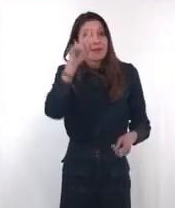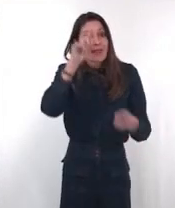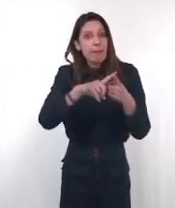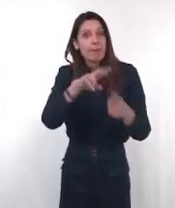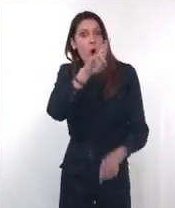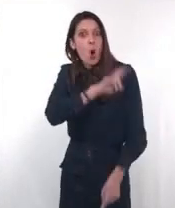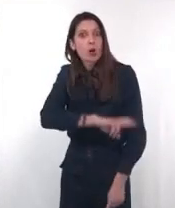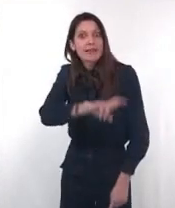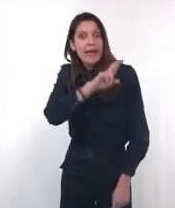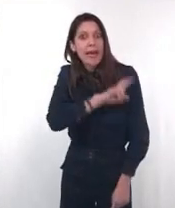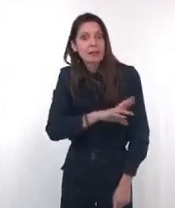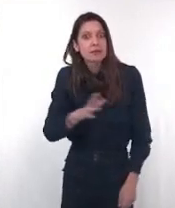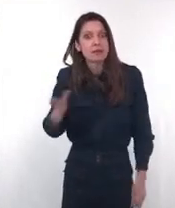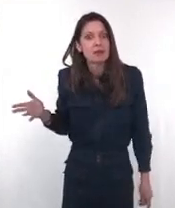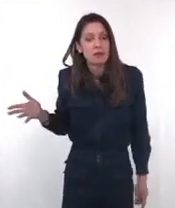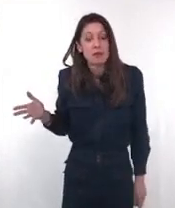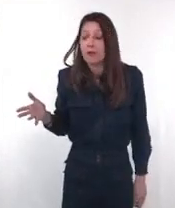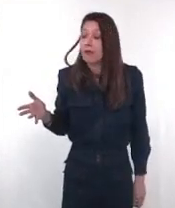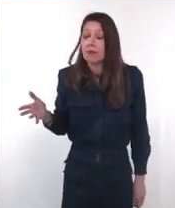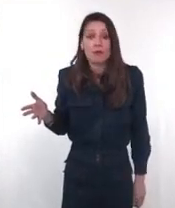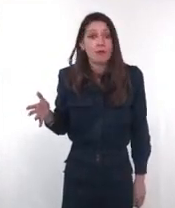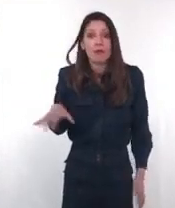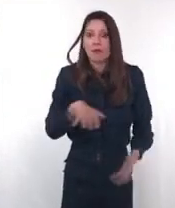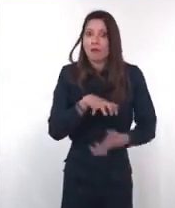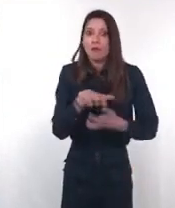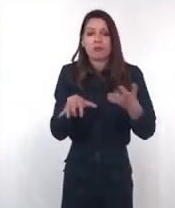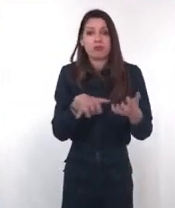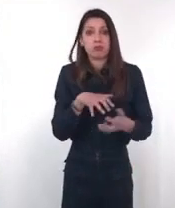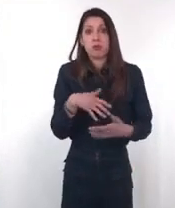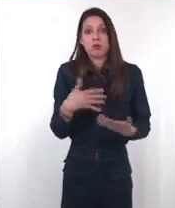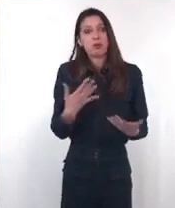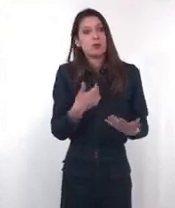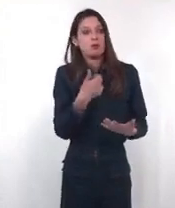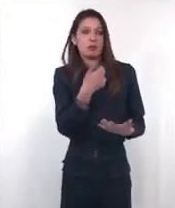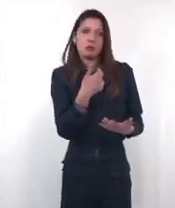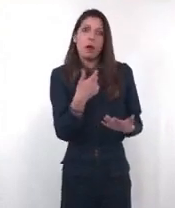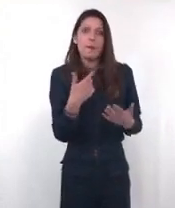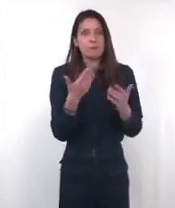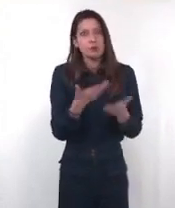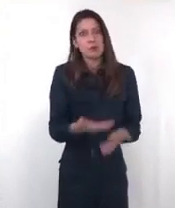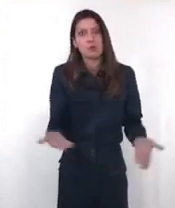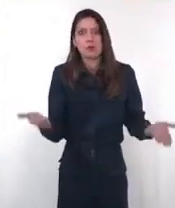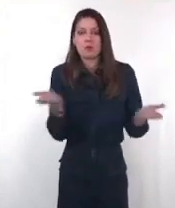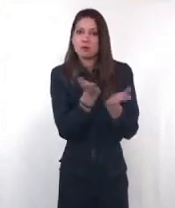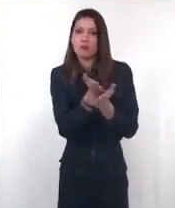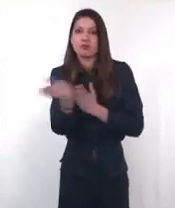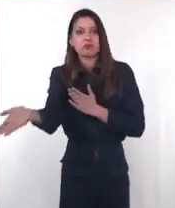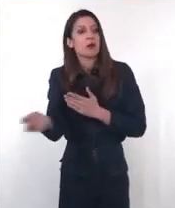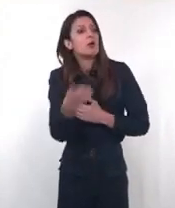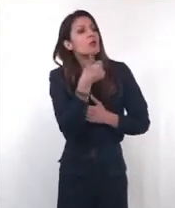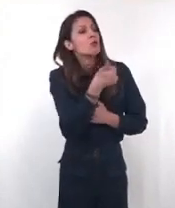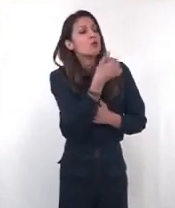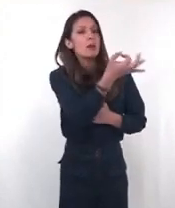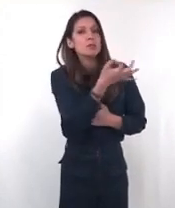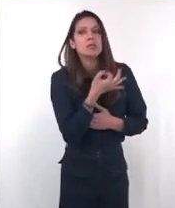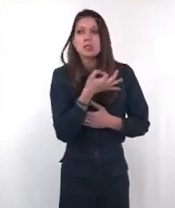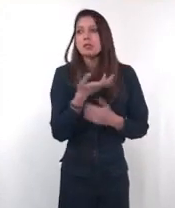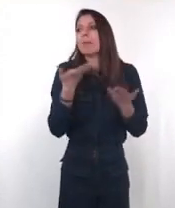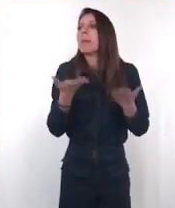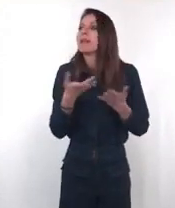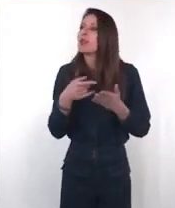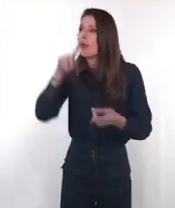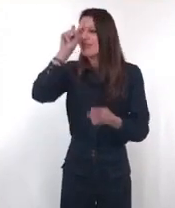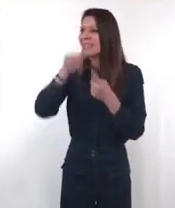retraites, c'était quand même quelque chose d'édifiant. Donc venez pas nous expliquer aujourd'hui qu'on pratique la technique du hors-piste pour aborder un certain